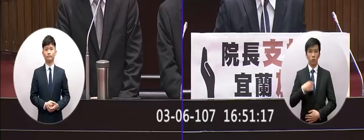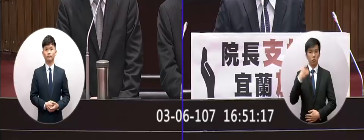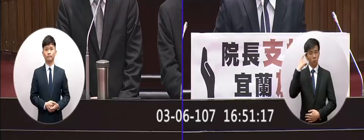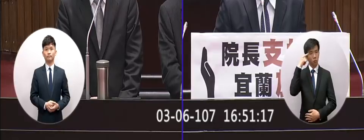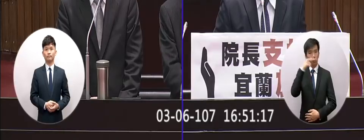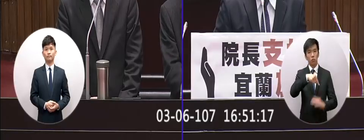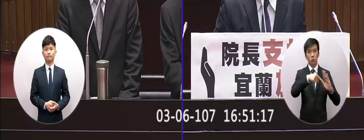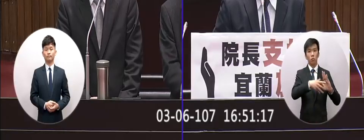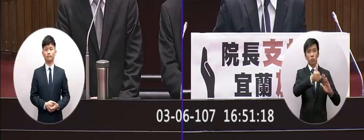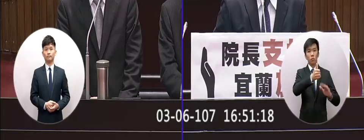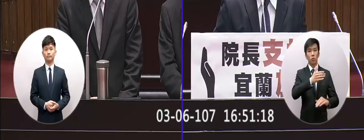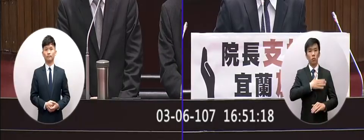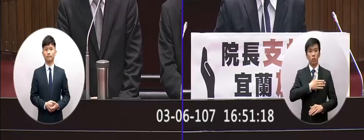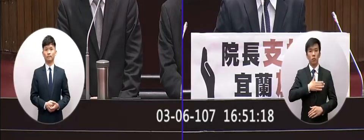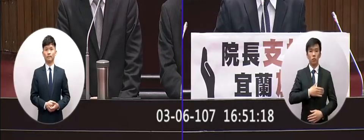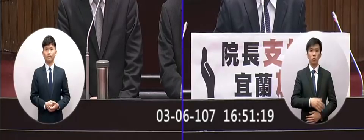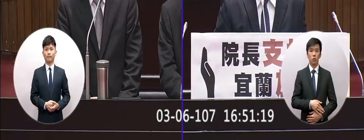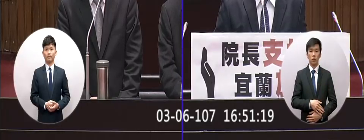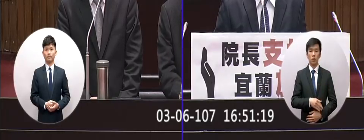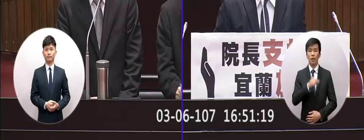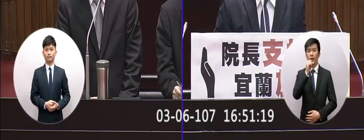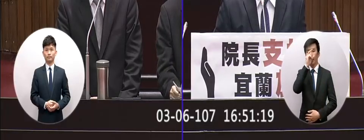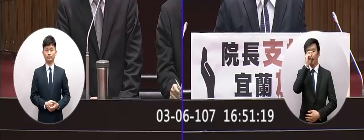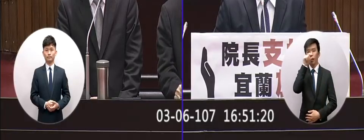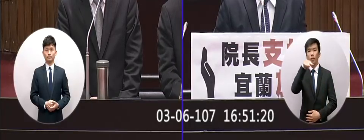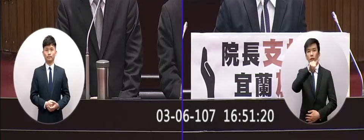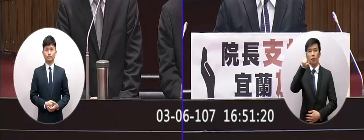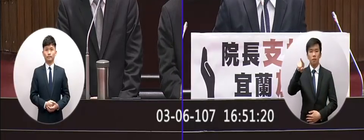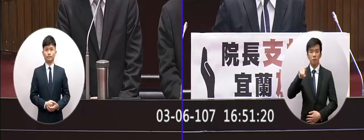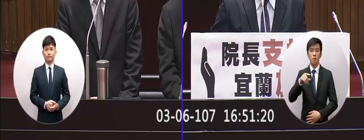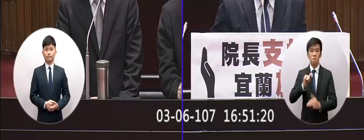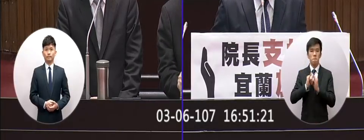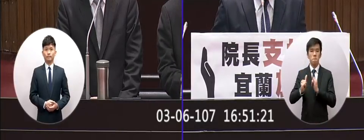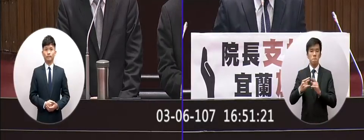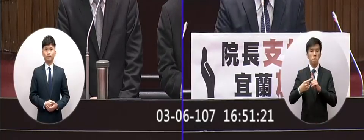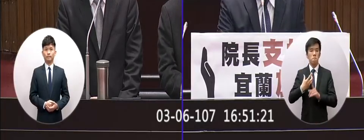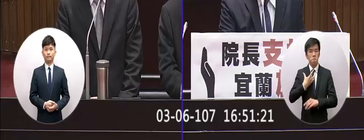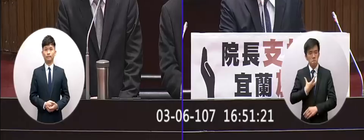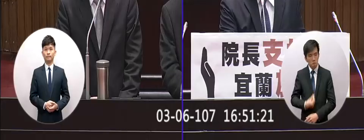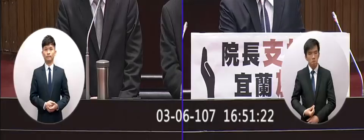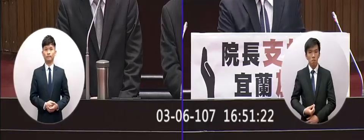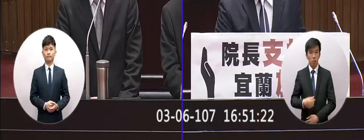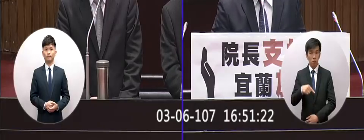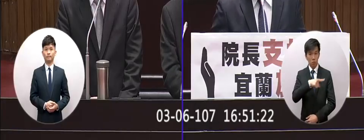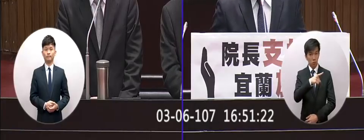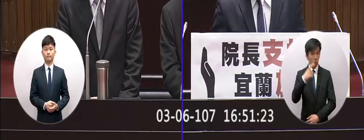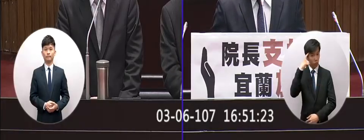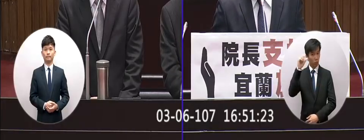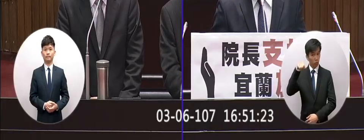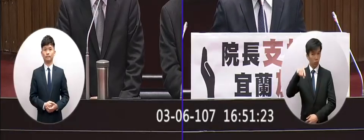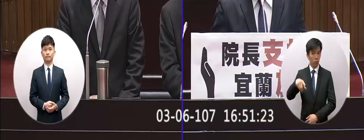兰人民的沉痛的心声，院长，你同意我的说法吗？